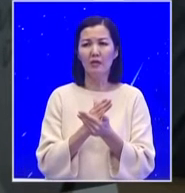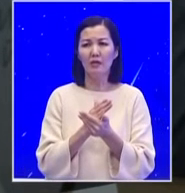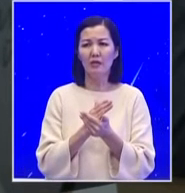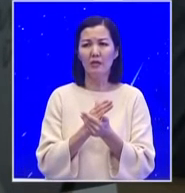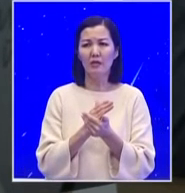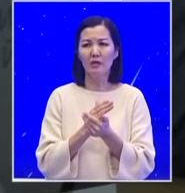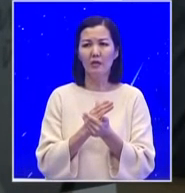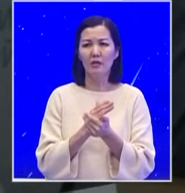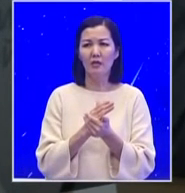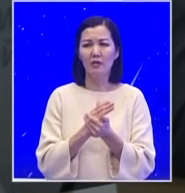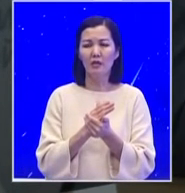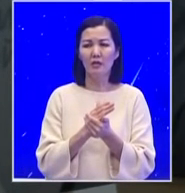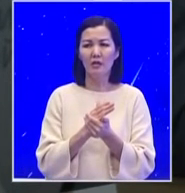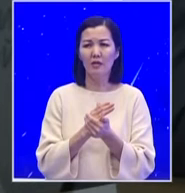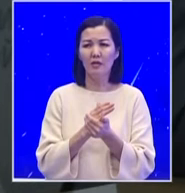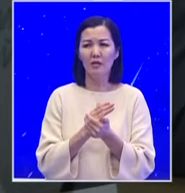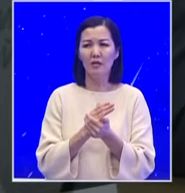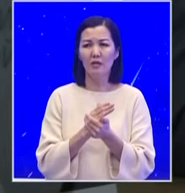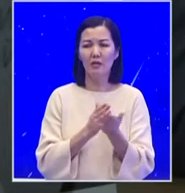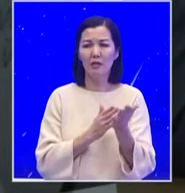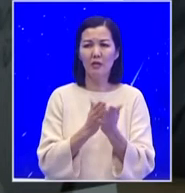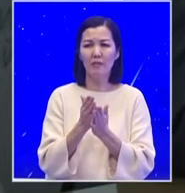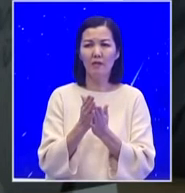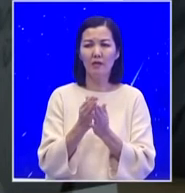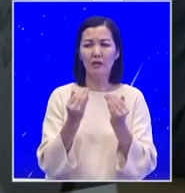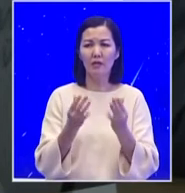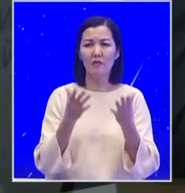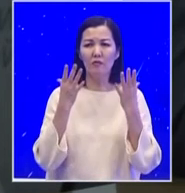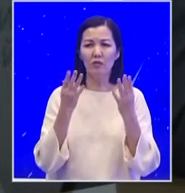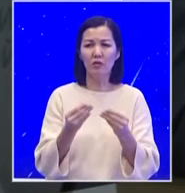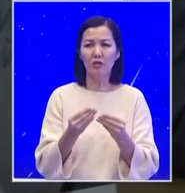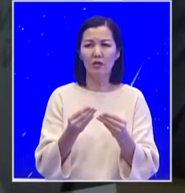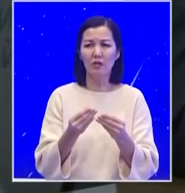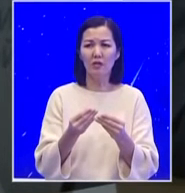систем. Эти направления на сегодняшний день сейчас